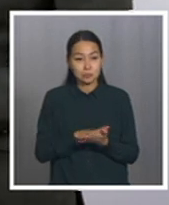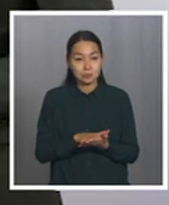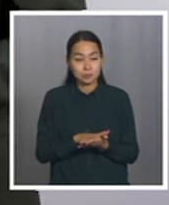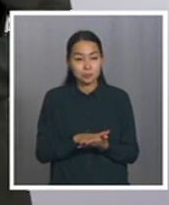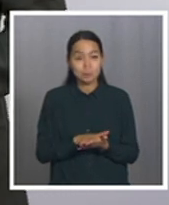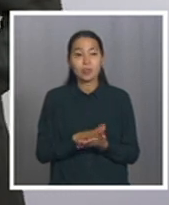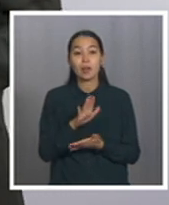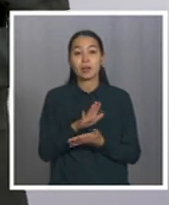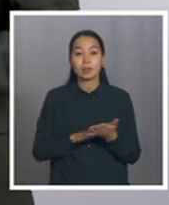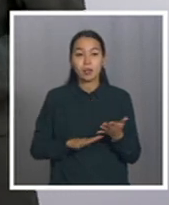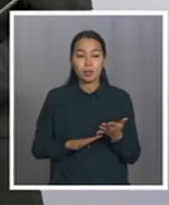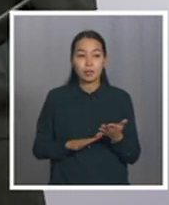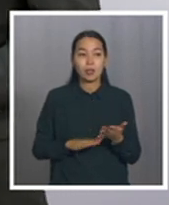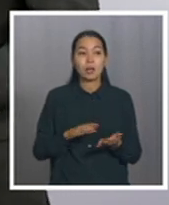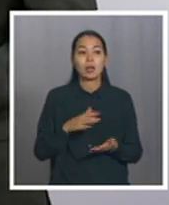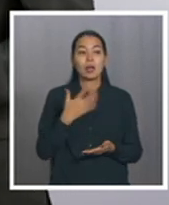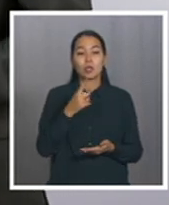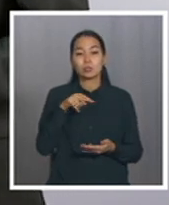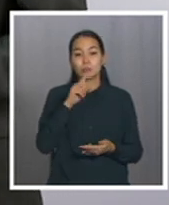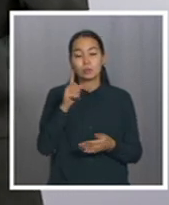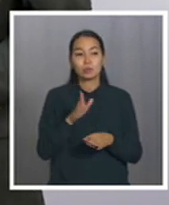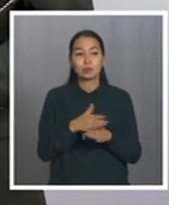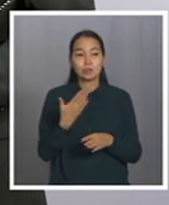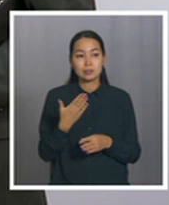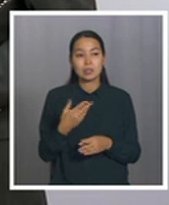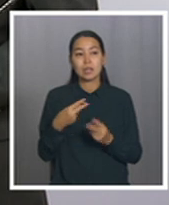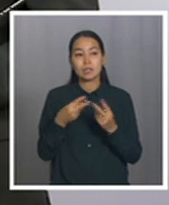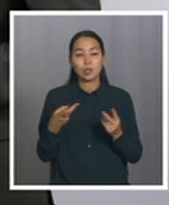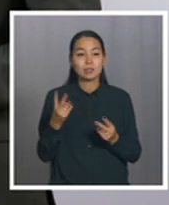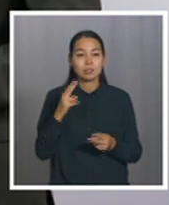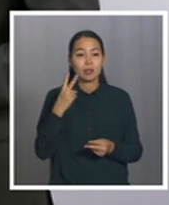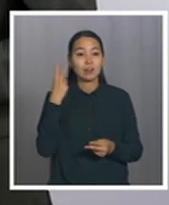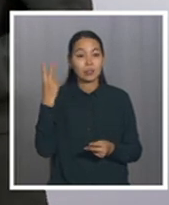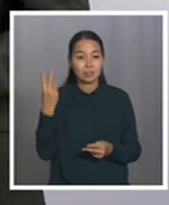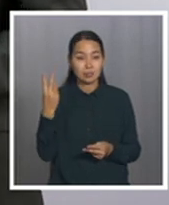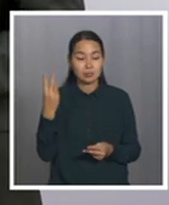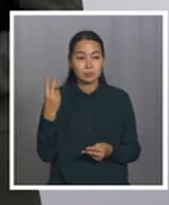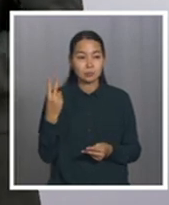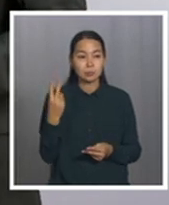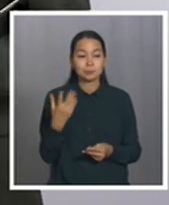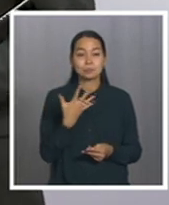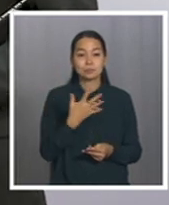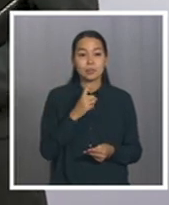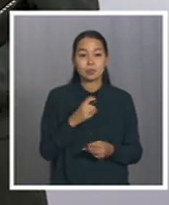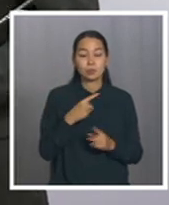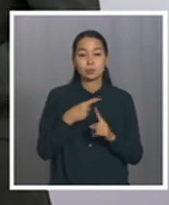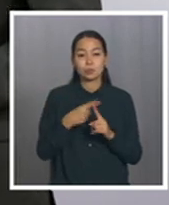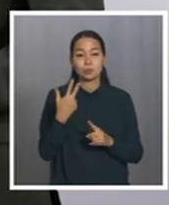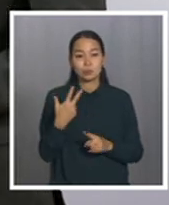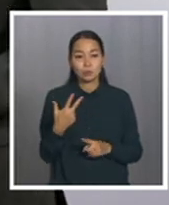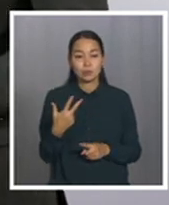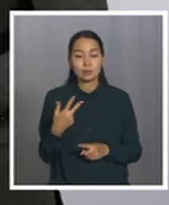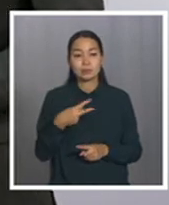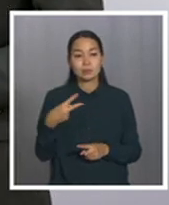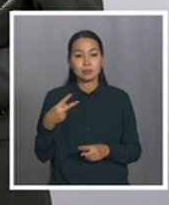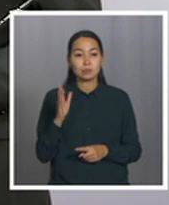қарай түбір астынан құтылу үшін теңдеудің екі жағын квадраттаймыз. Сонда 5x қосылған 3 тең